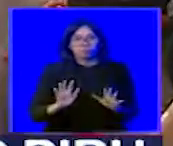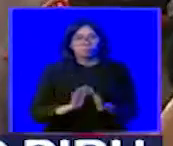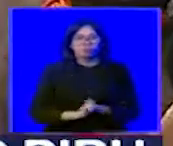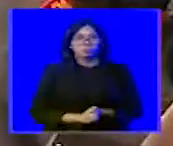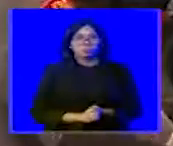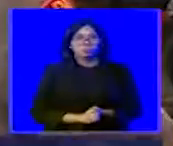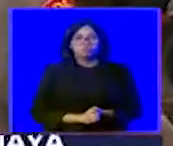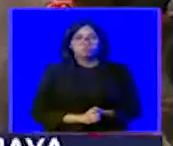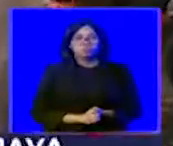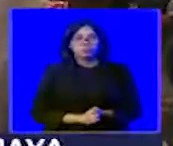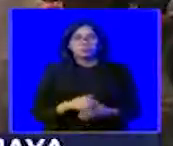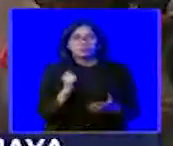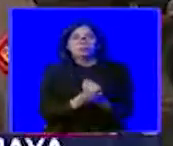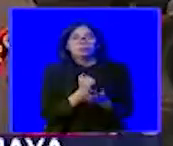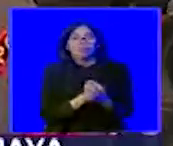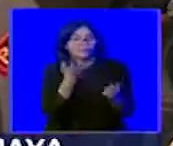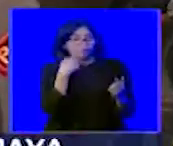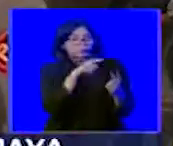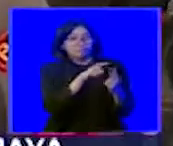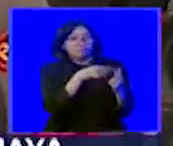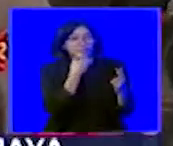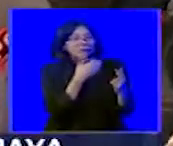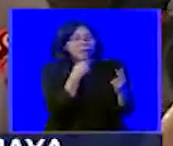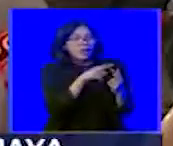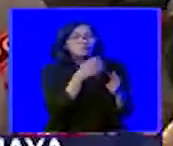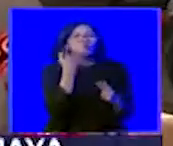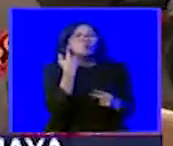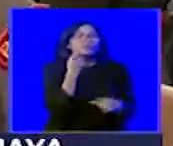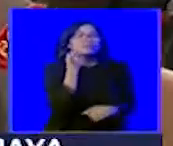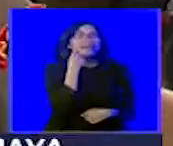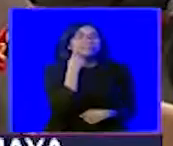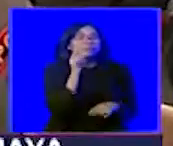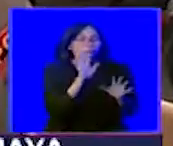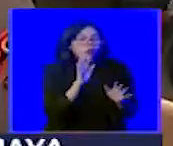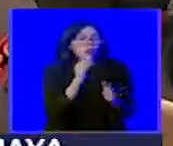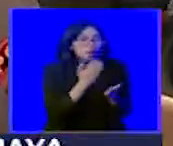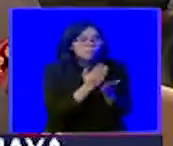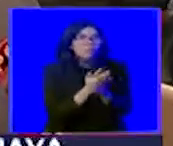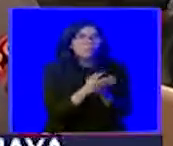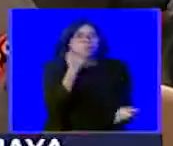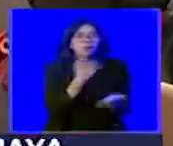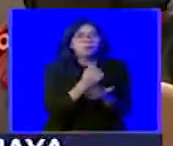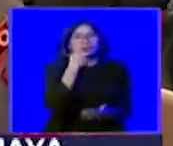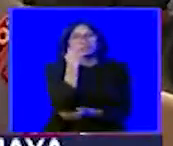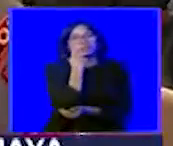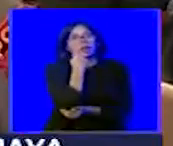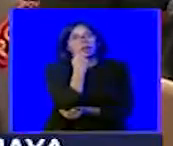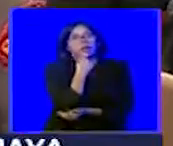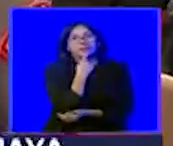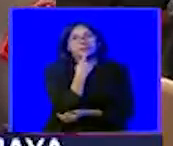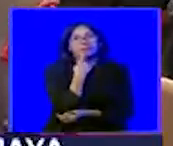Yang dari awalnya adalah sebagai saksi, kita naikkan statusnya menjadi tersangka. Kita persangkakan di pasal 426 KUHP,